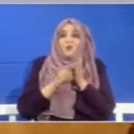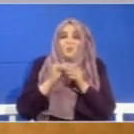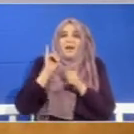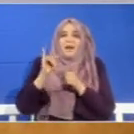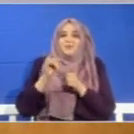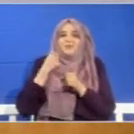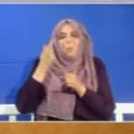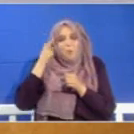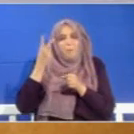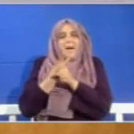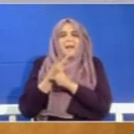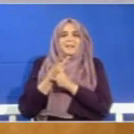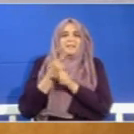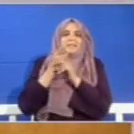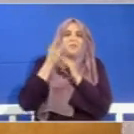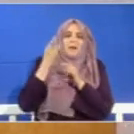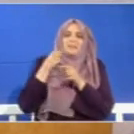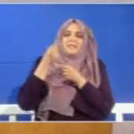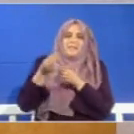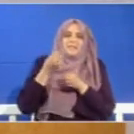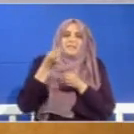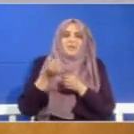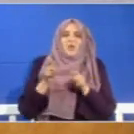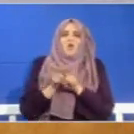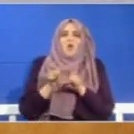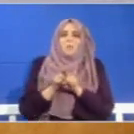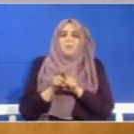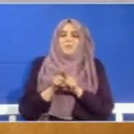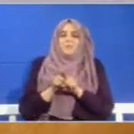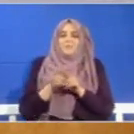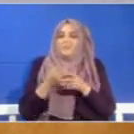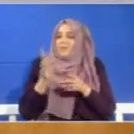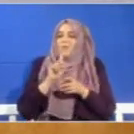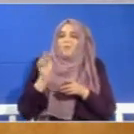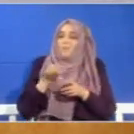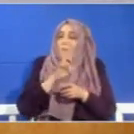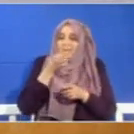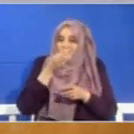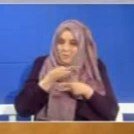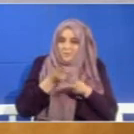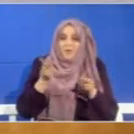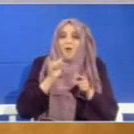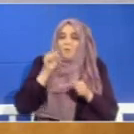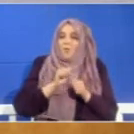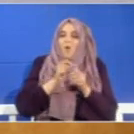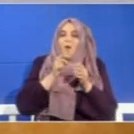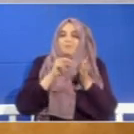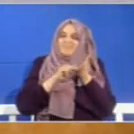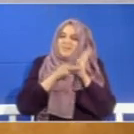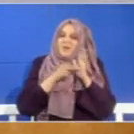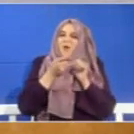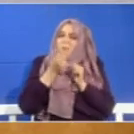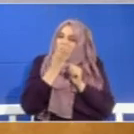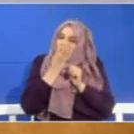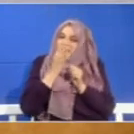تعيشي على الماضي السيء اللي هو عبارة عن عارض هكذا زوبعة مرت وما فيها حتى يعني قصد إلى آخره.